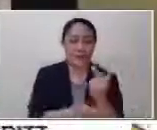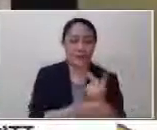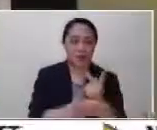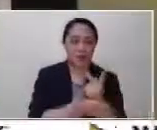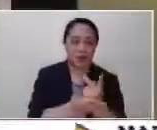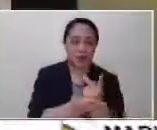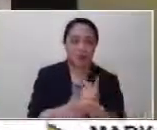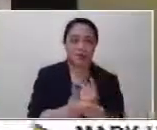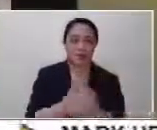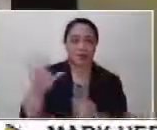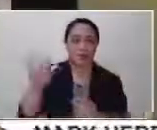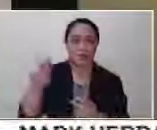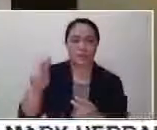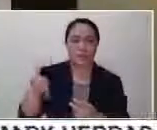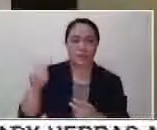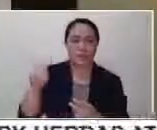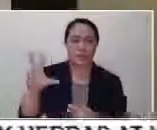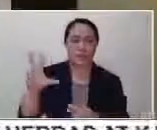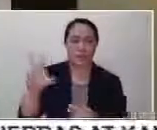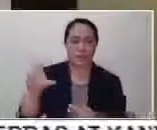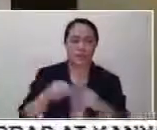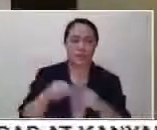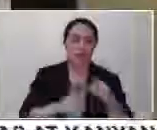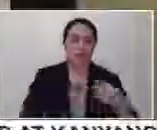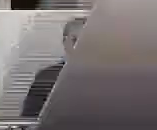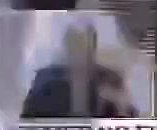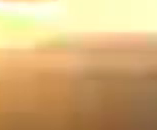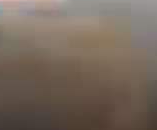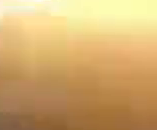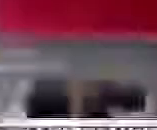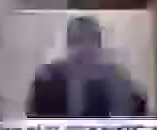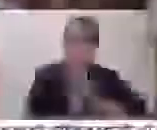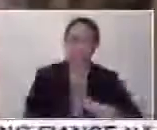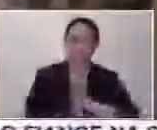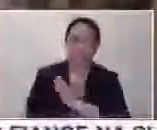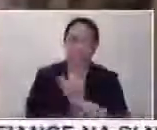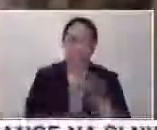si Luisa Erispe. Rise and shine, Luisa!